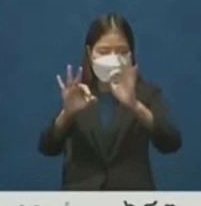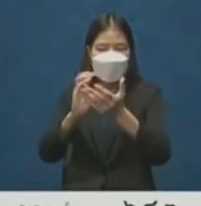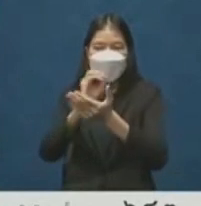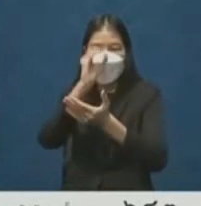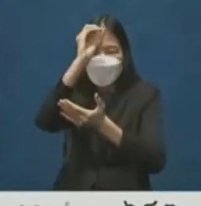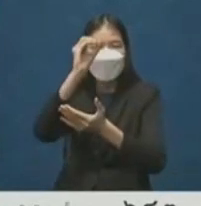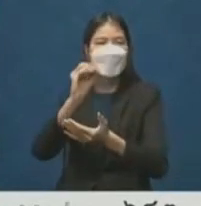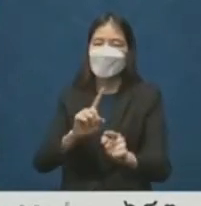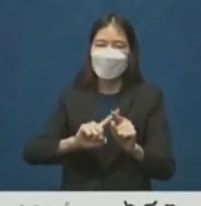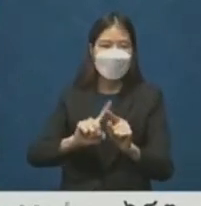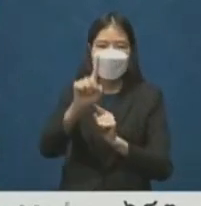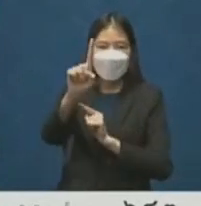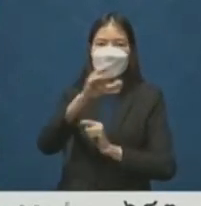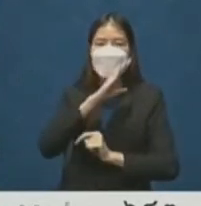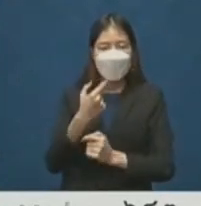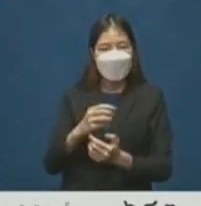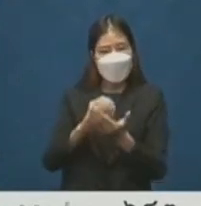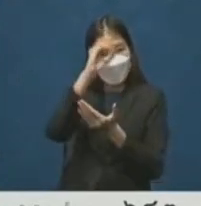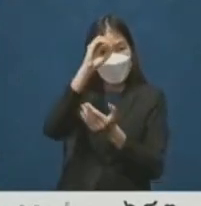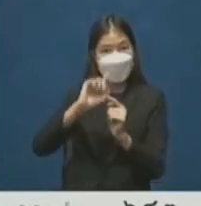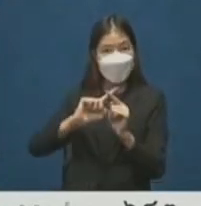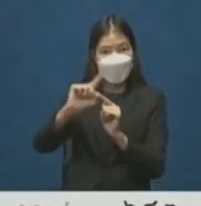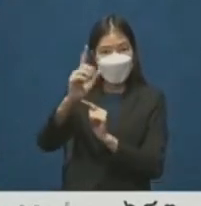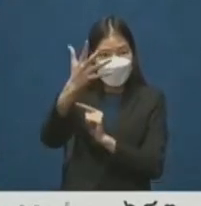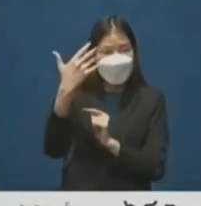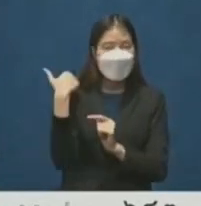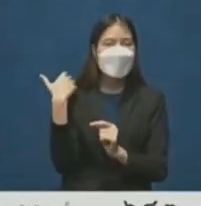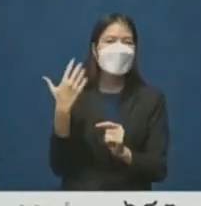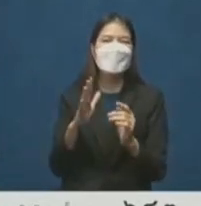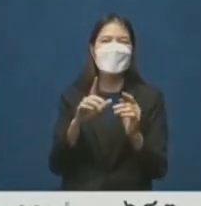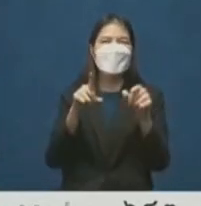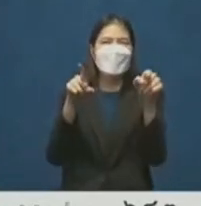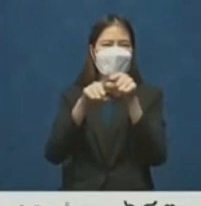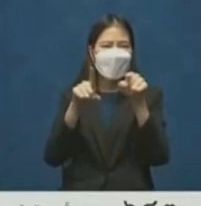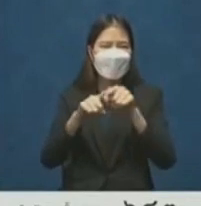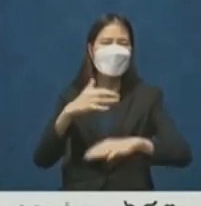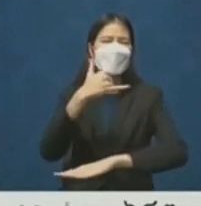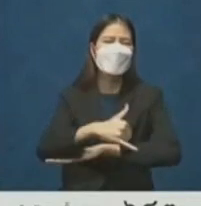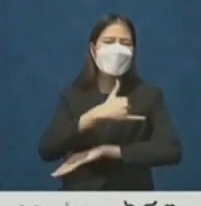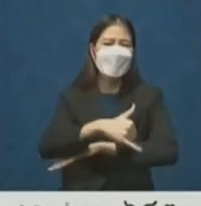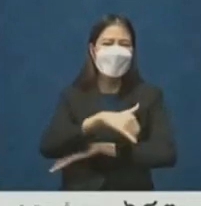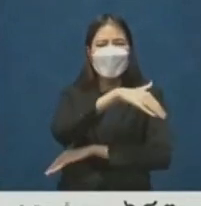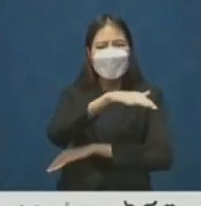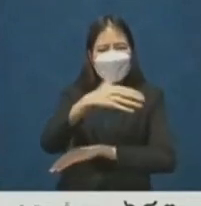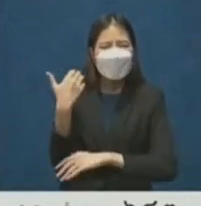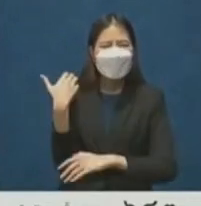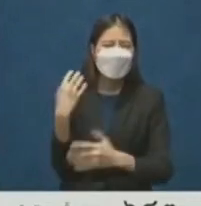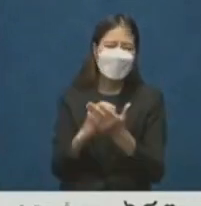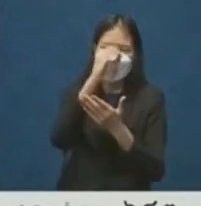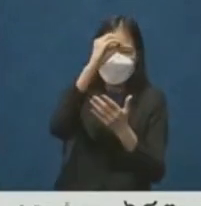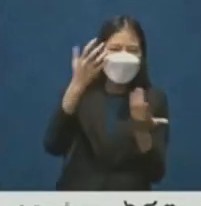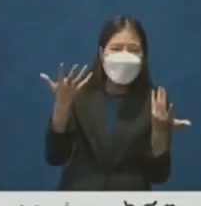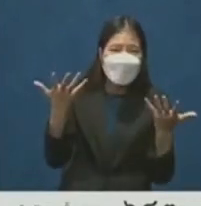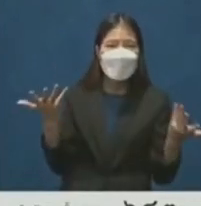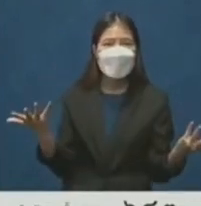เป็นอันดับหนึ่งถ้าการศึกษาไม่เป็นอันดับหนึ่งก็เหมือนประเทศแถวแอฟริกาค